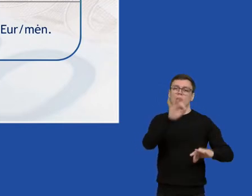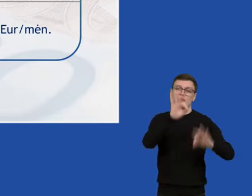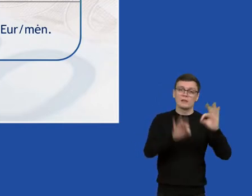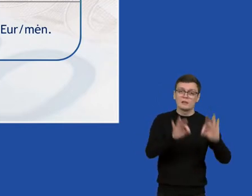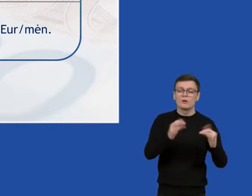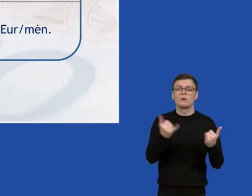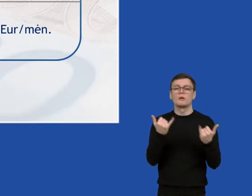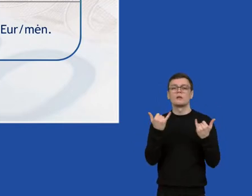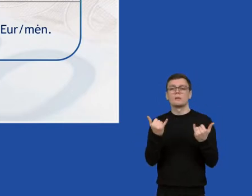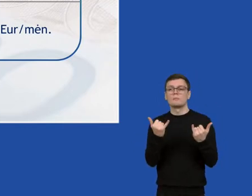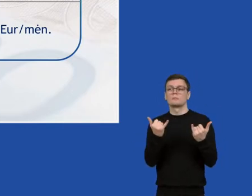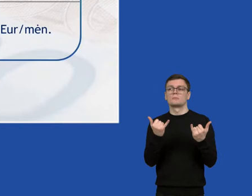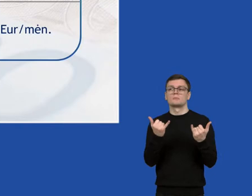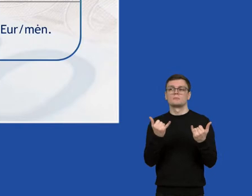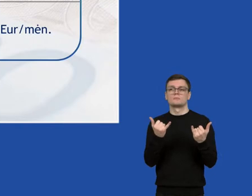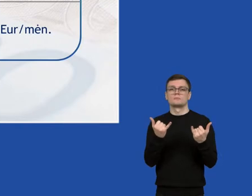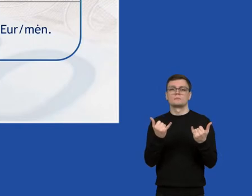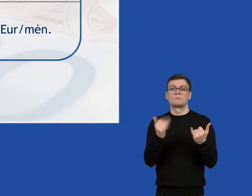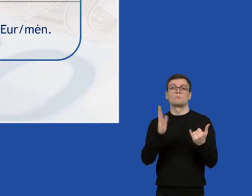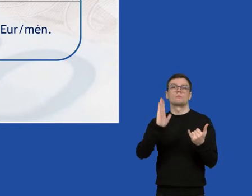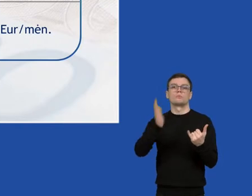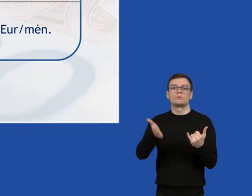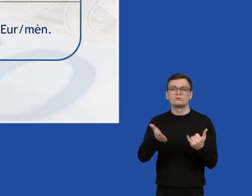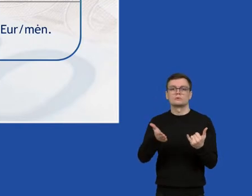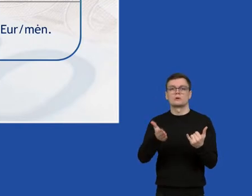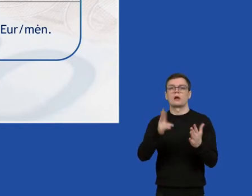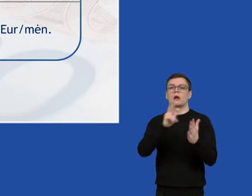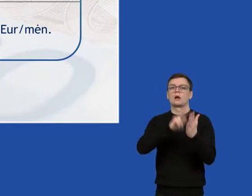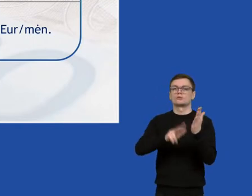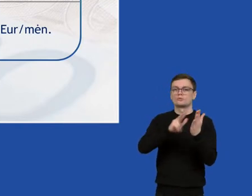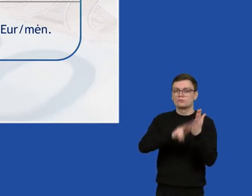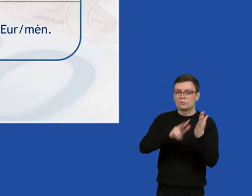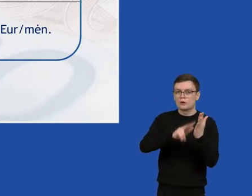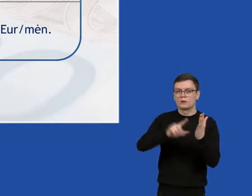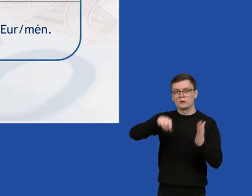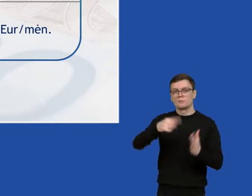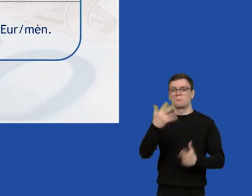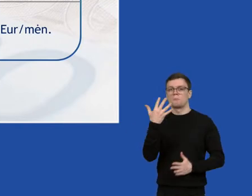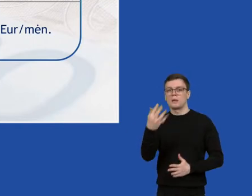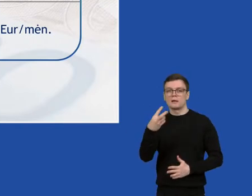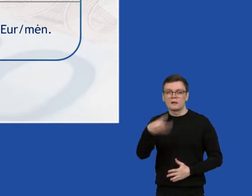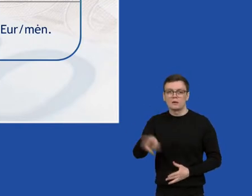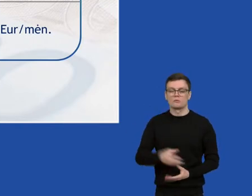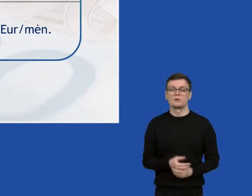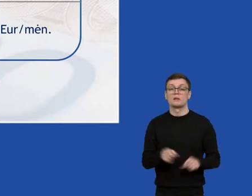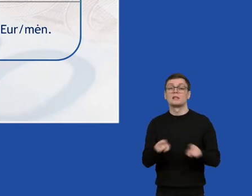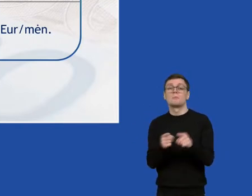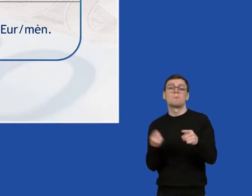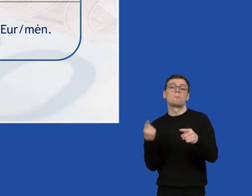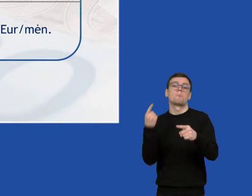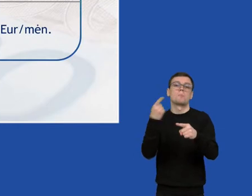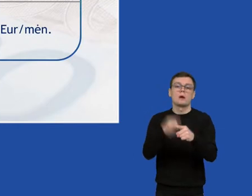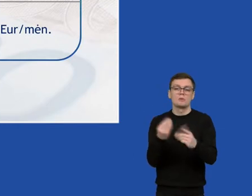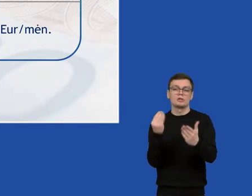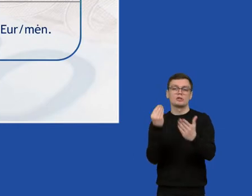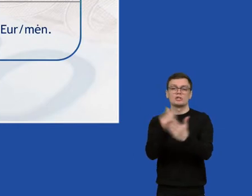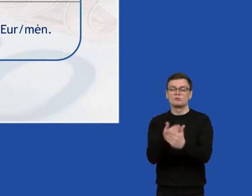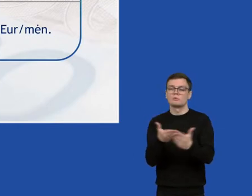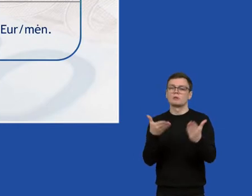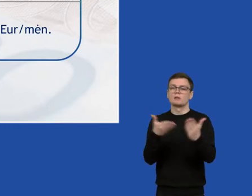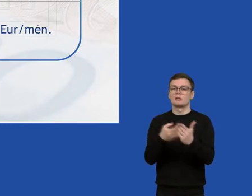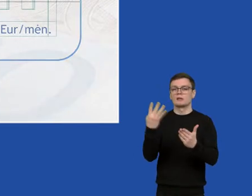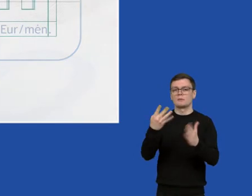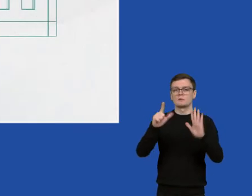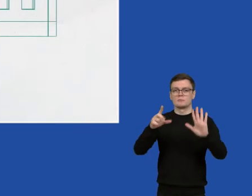dėtų iki 80,5 euro ir taip pat papildoma išmoka didėtų iki 47